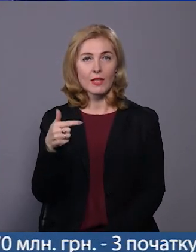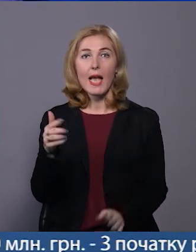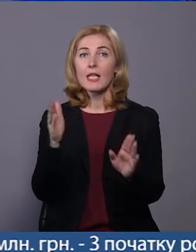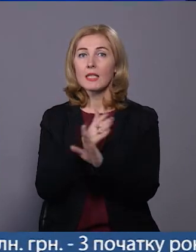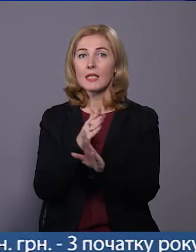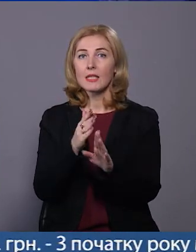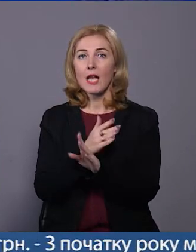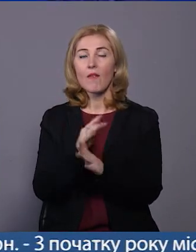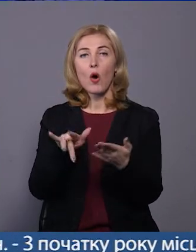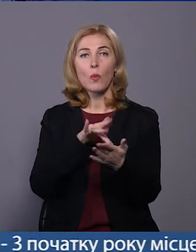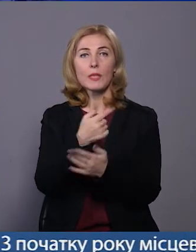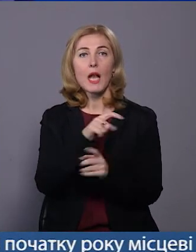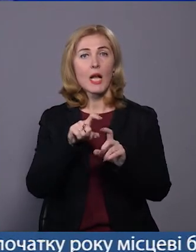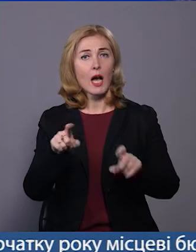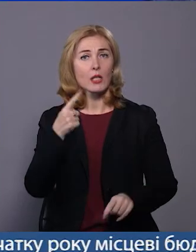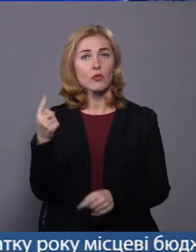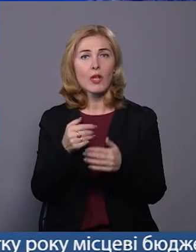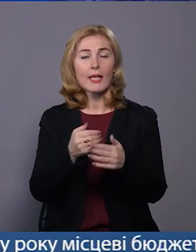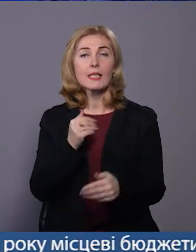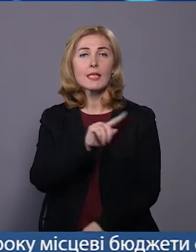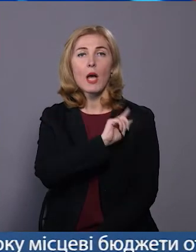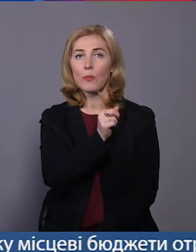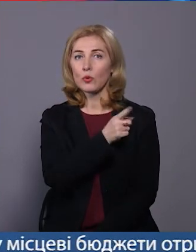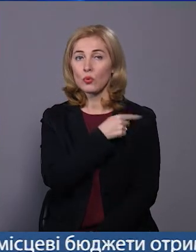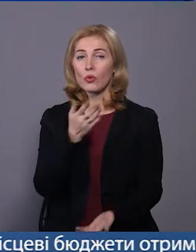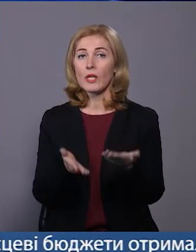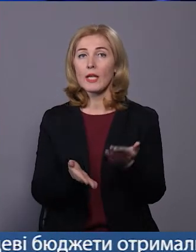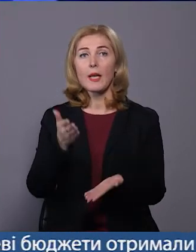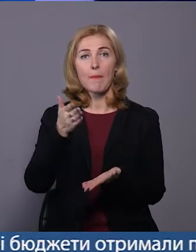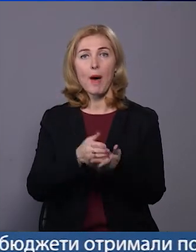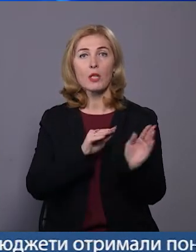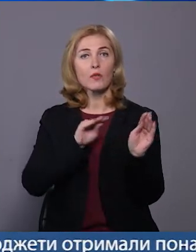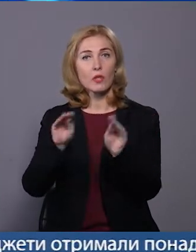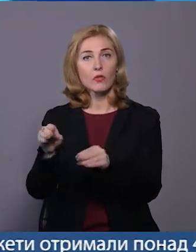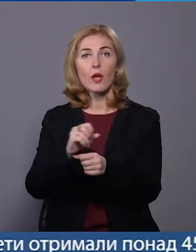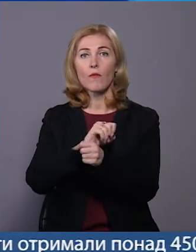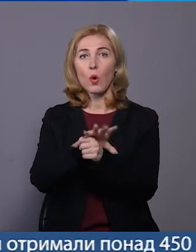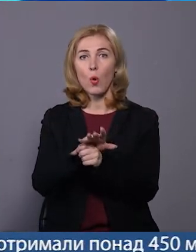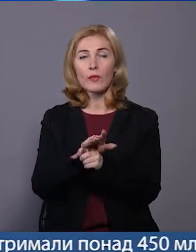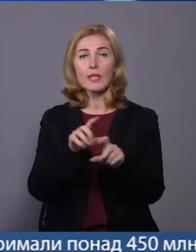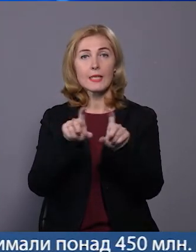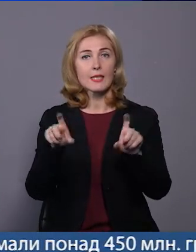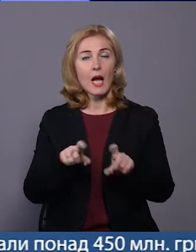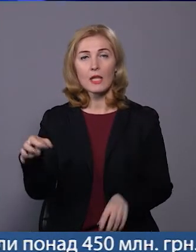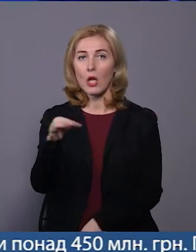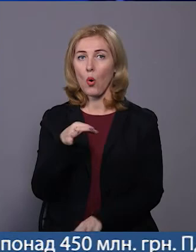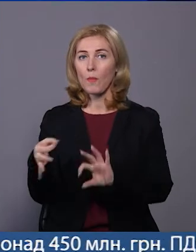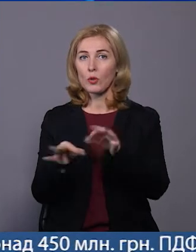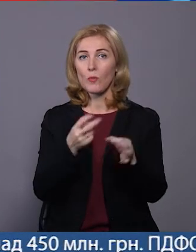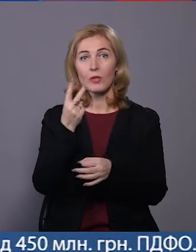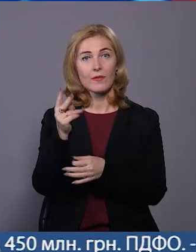Киснева станція у міській лікарні – одна із найпотужніших, які мають встановити в ковідних закладах області.